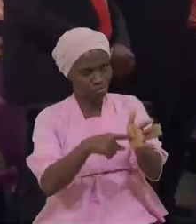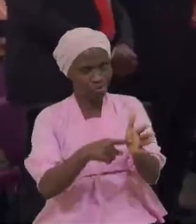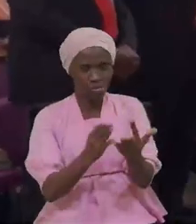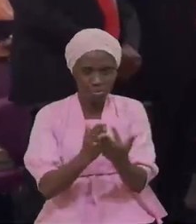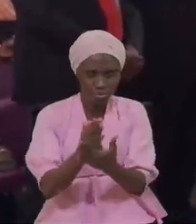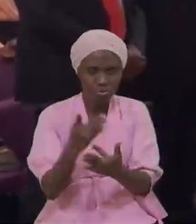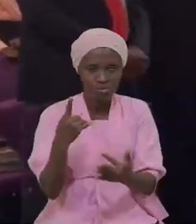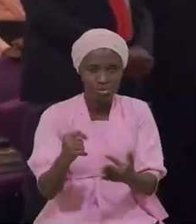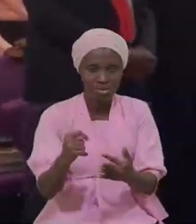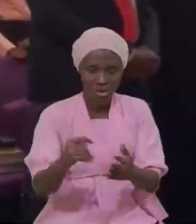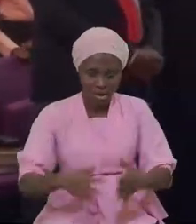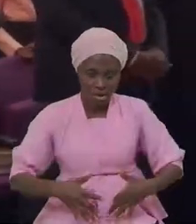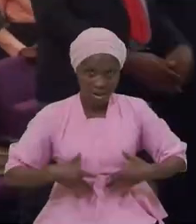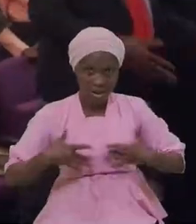mènes.